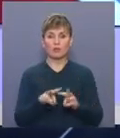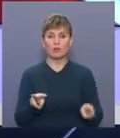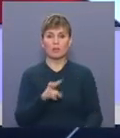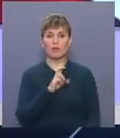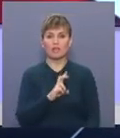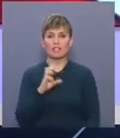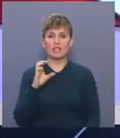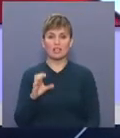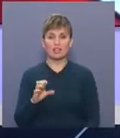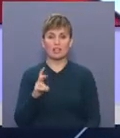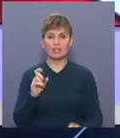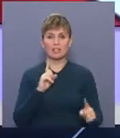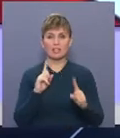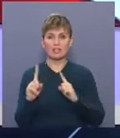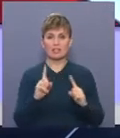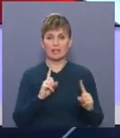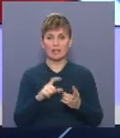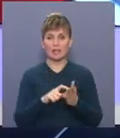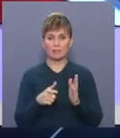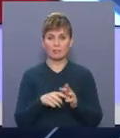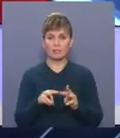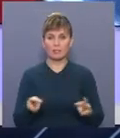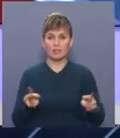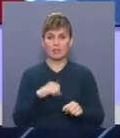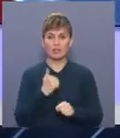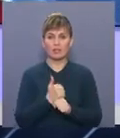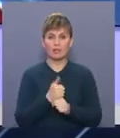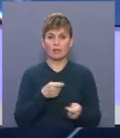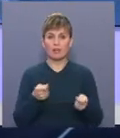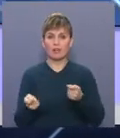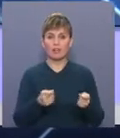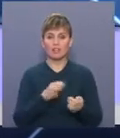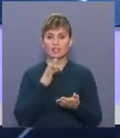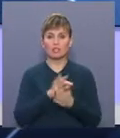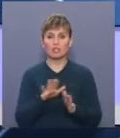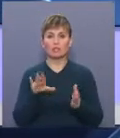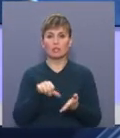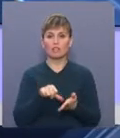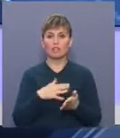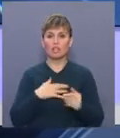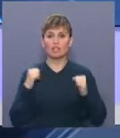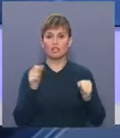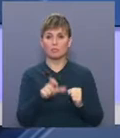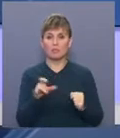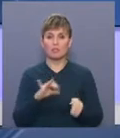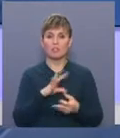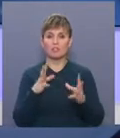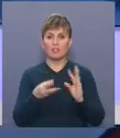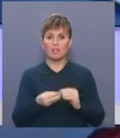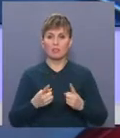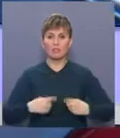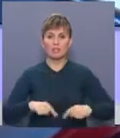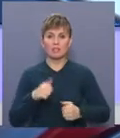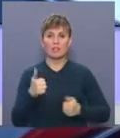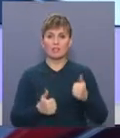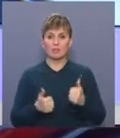Бахыджан Сагынтаев на заседании Кабмина. Глава правительства высоко оценил не только выступление наших спортсменов, но и в целом организацию